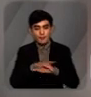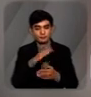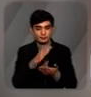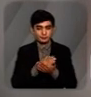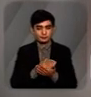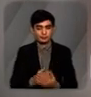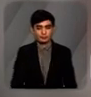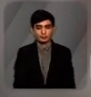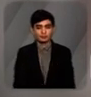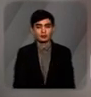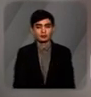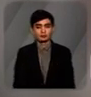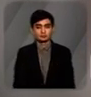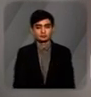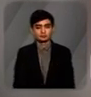это видео.